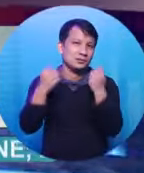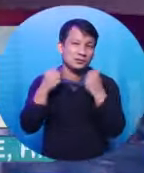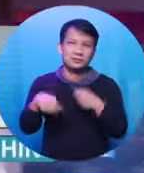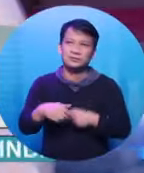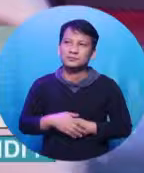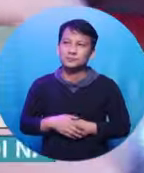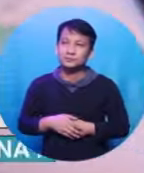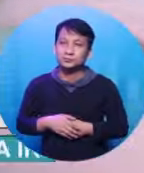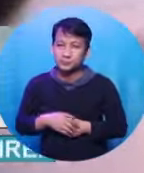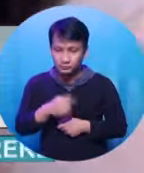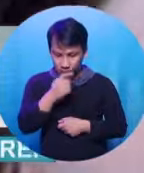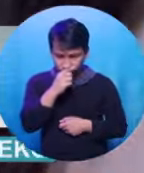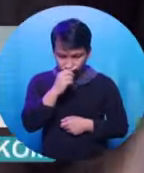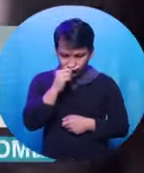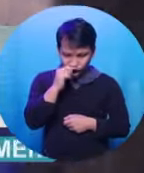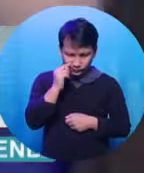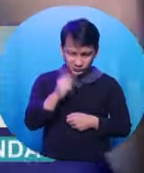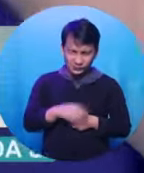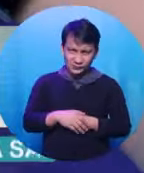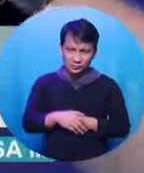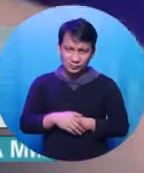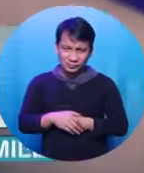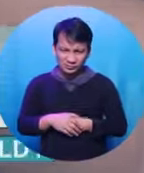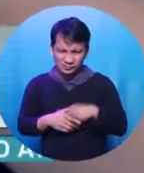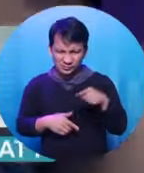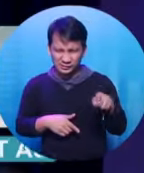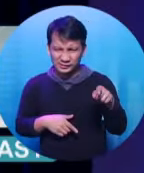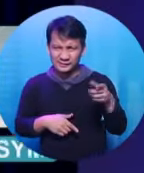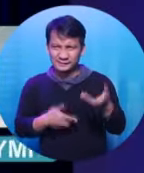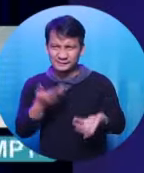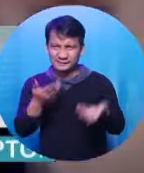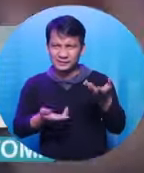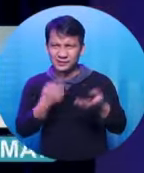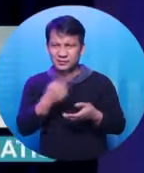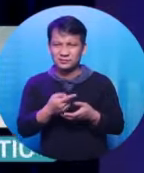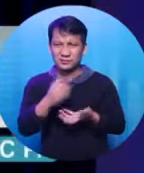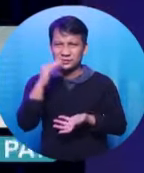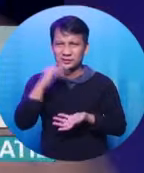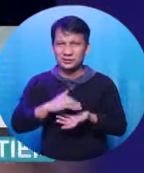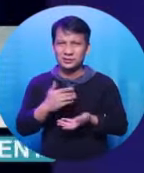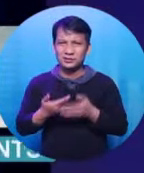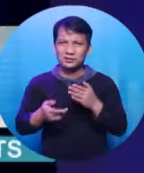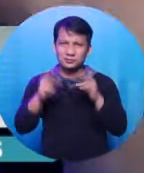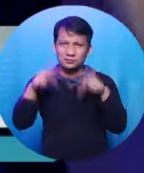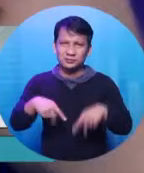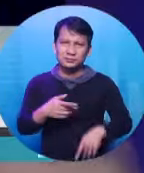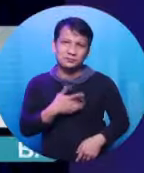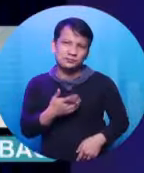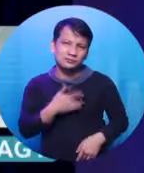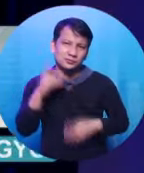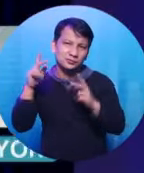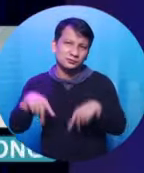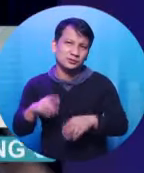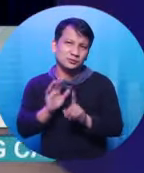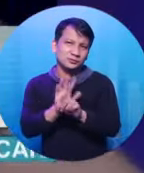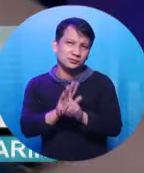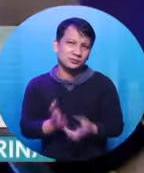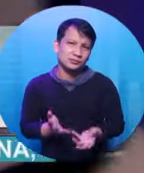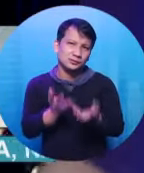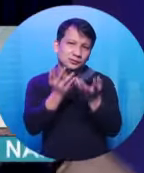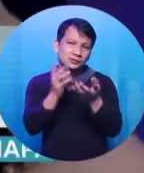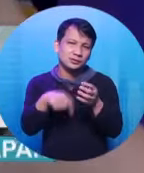ni Destiny Cristo, Tobal II, ang babaw naman ng kaligayahan niya. Hindi naman niya alam kung anong pwedeng maramdaman ng isang tao. Para lang sumikat, siya